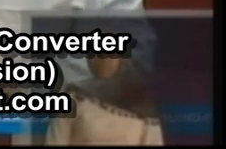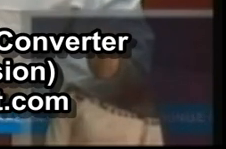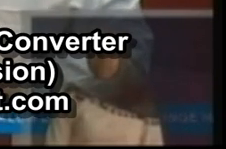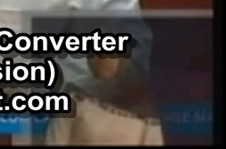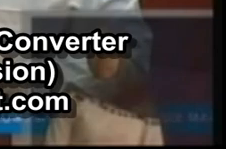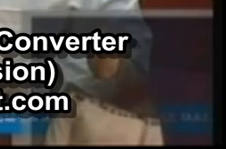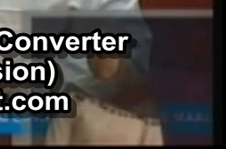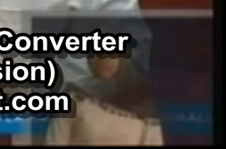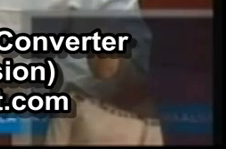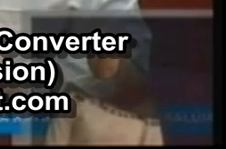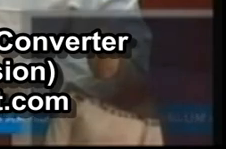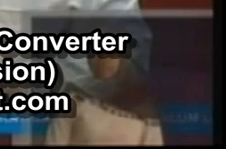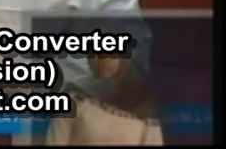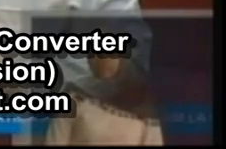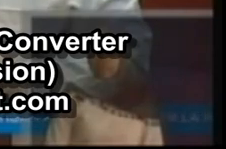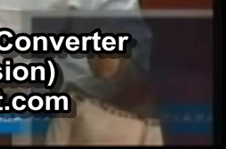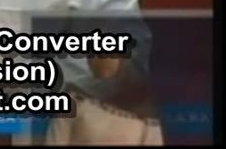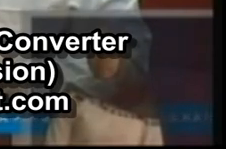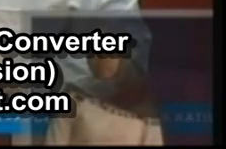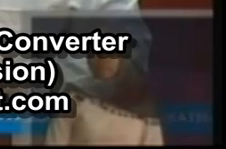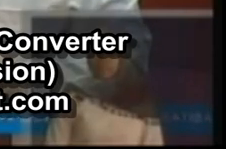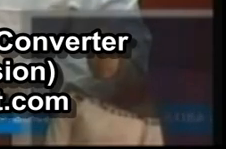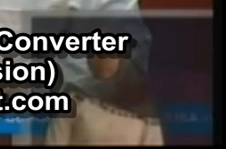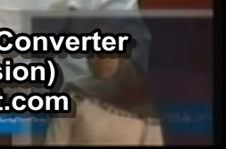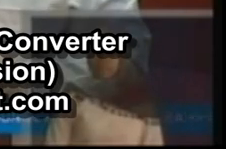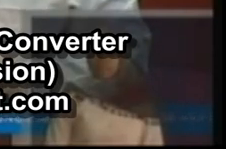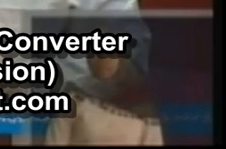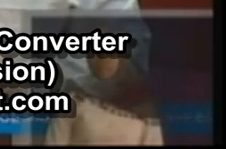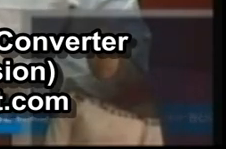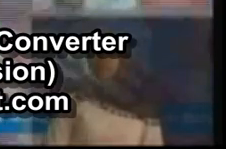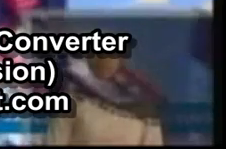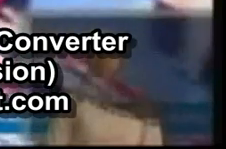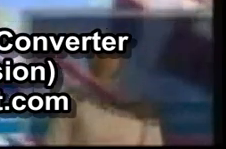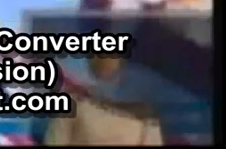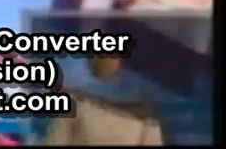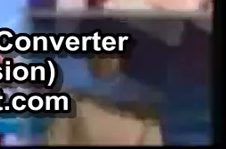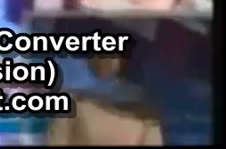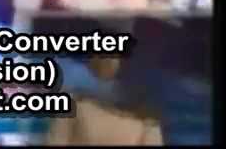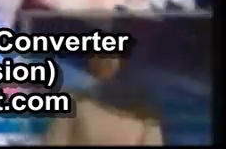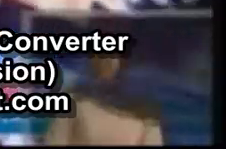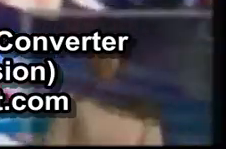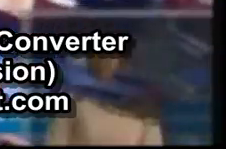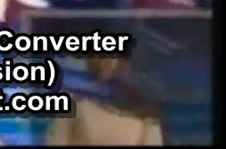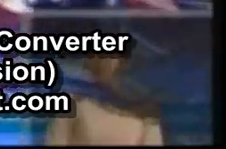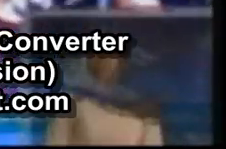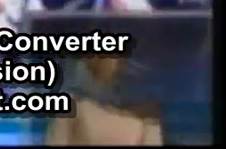Naomba tumsikilize alafu nitakusikiliza. Naomba tumamalize alafu nitakusikiliza.